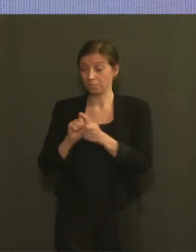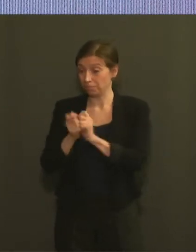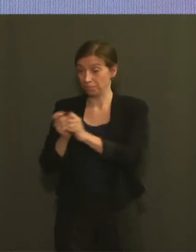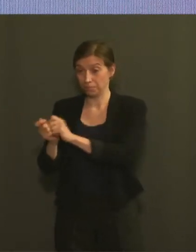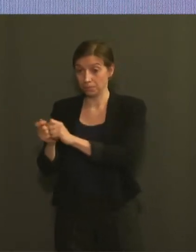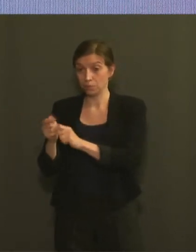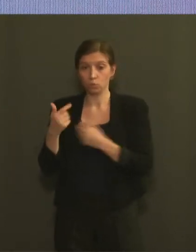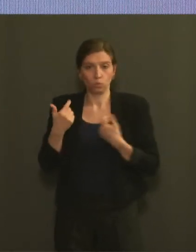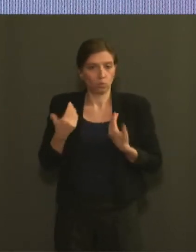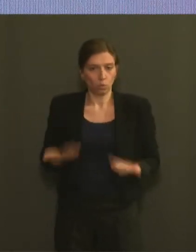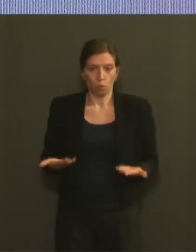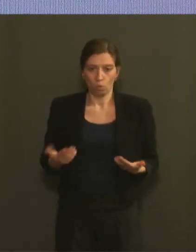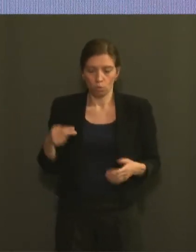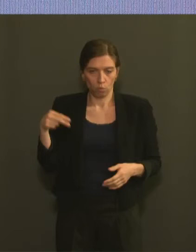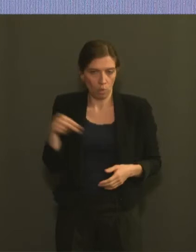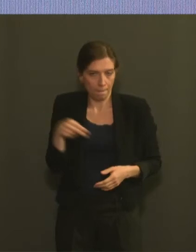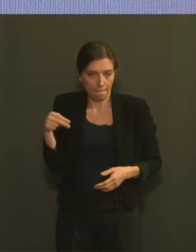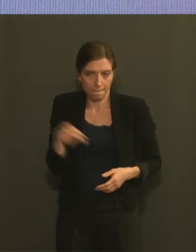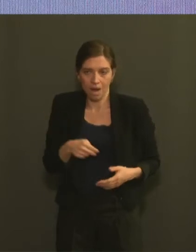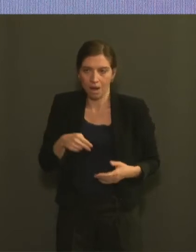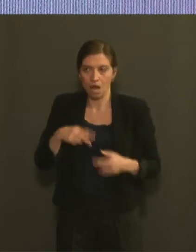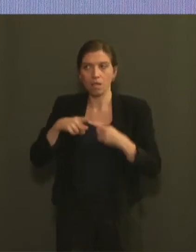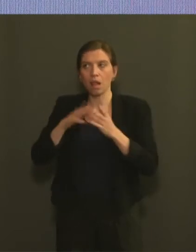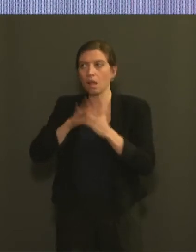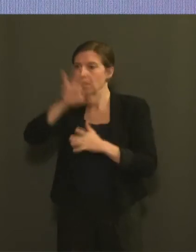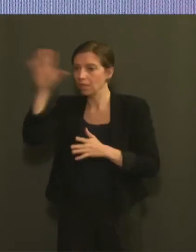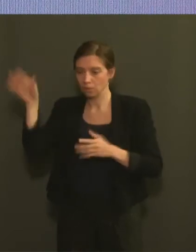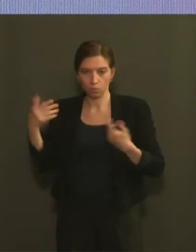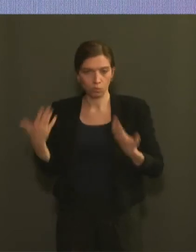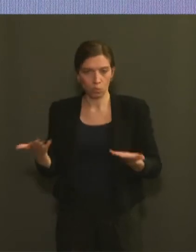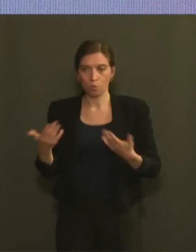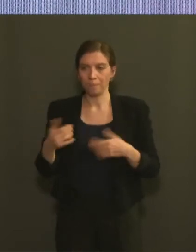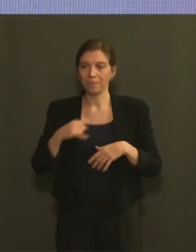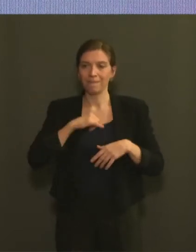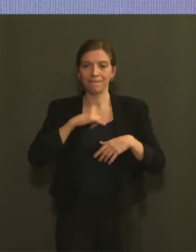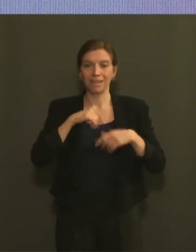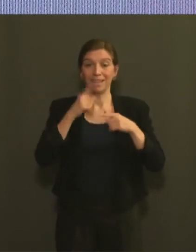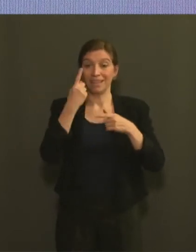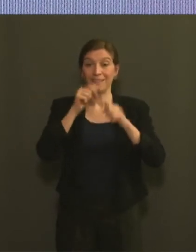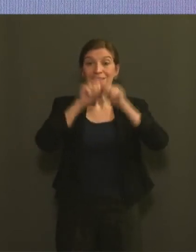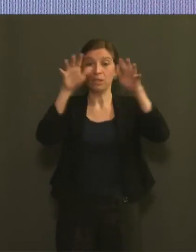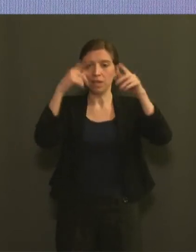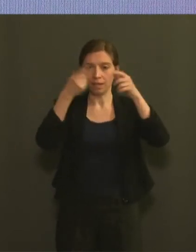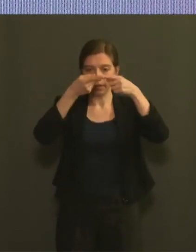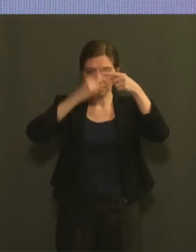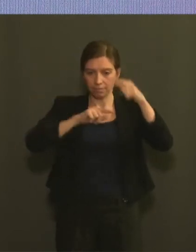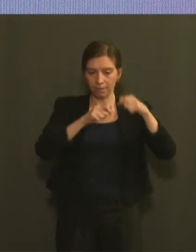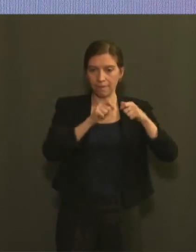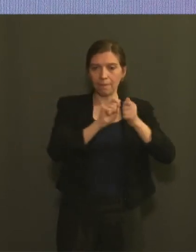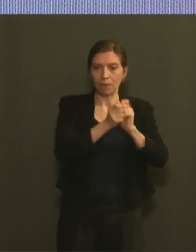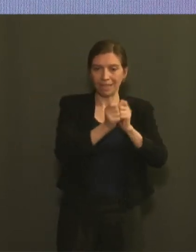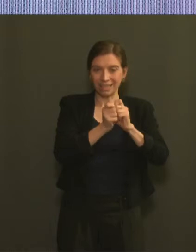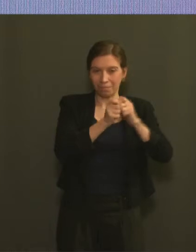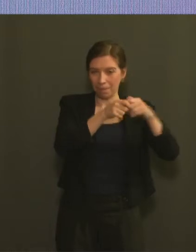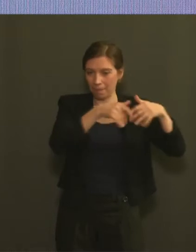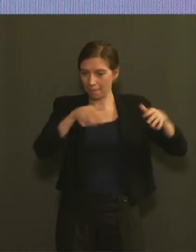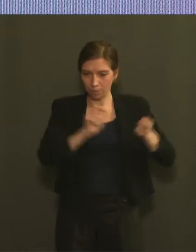niveau variante une star band figurent des variantes qu'une comme nkam